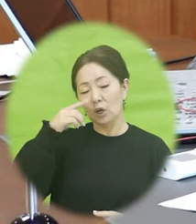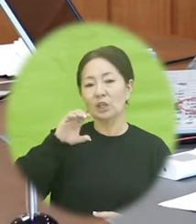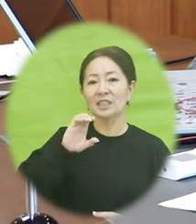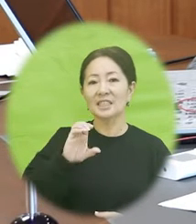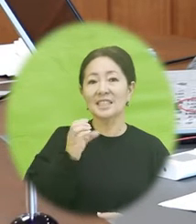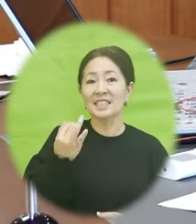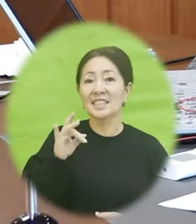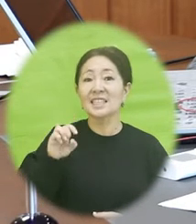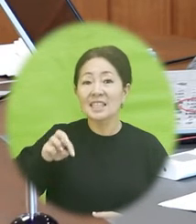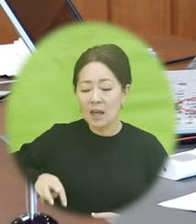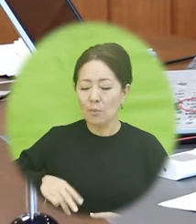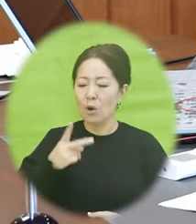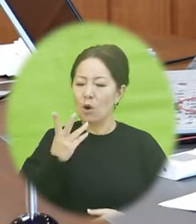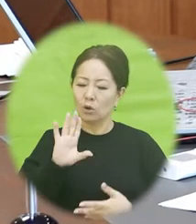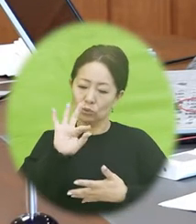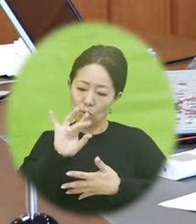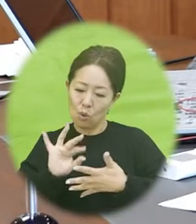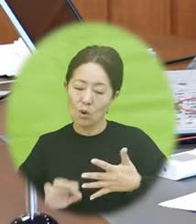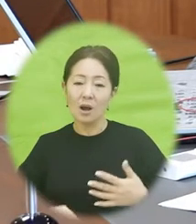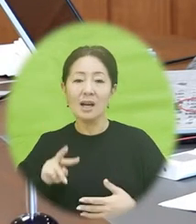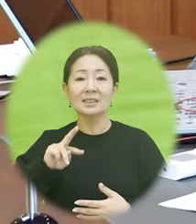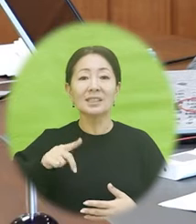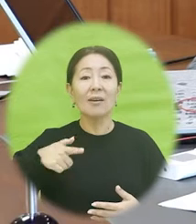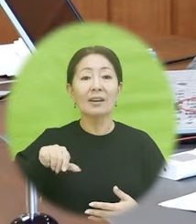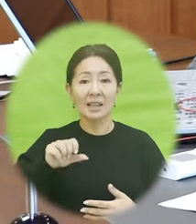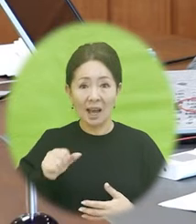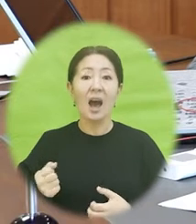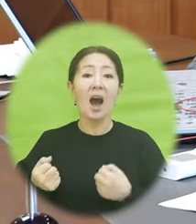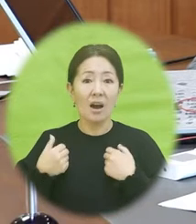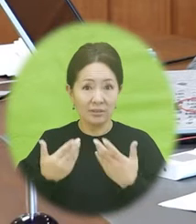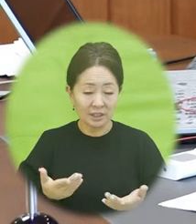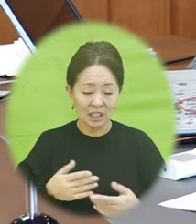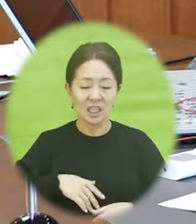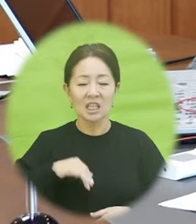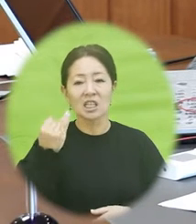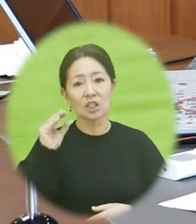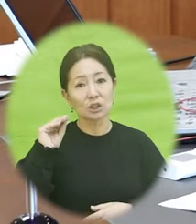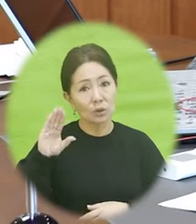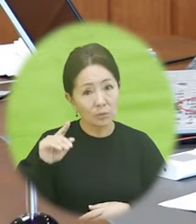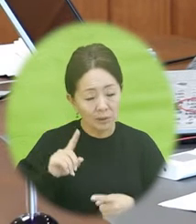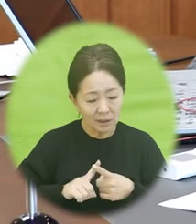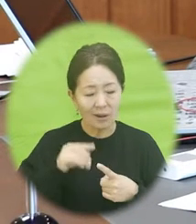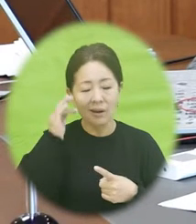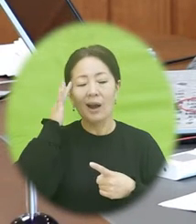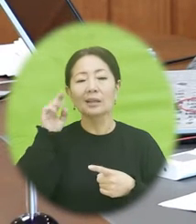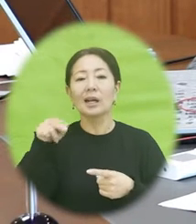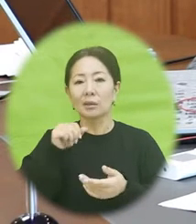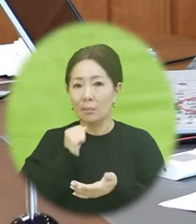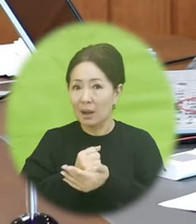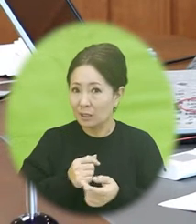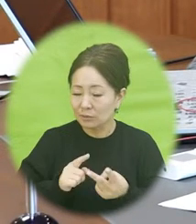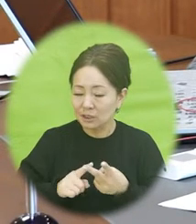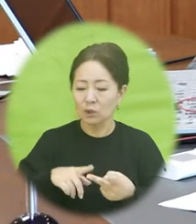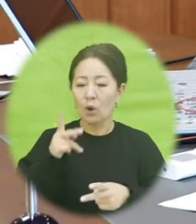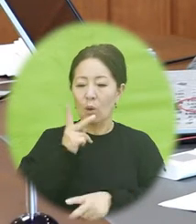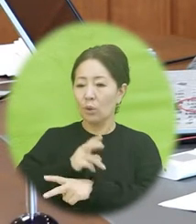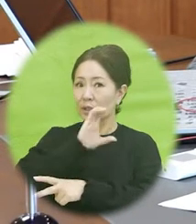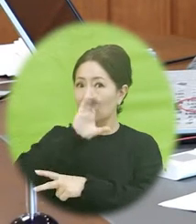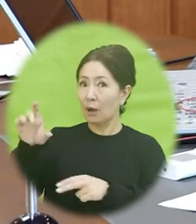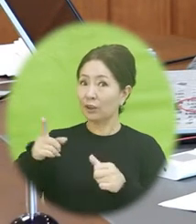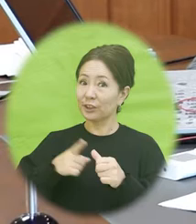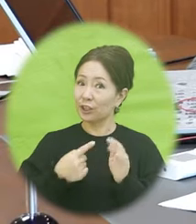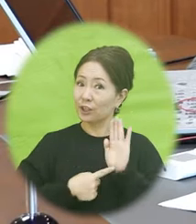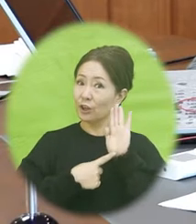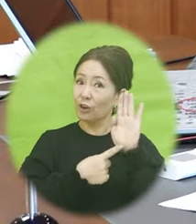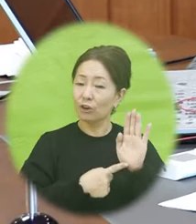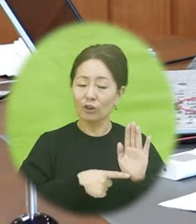төрлийн лавлагаа, за 3 төрлийн үйлчлэг тодорхойлбол иргэний үнэлэх, гадаад паспорт, хуулийн этгээдийг шинээр байгуулж оноос нэр